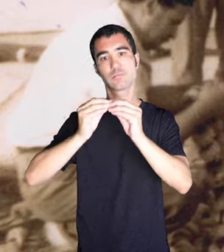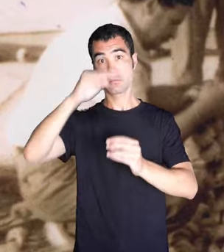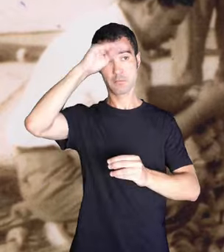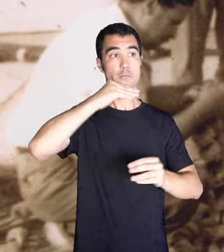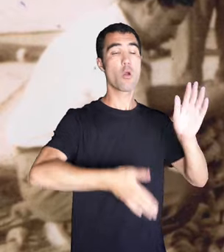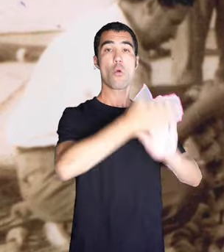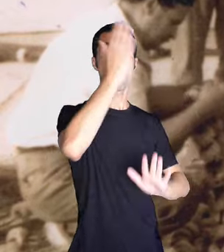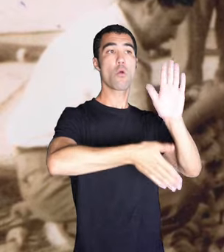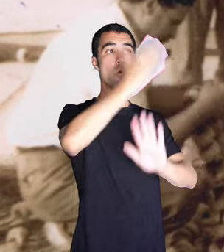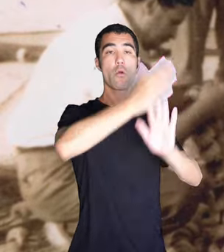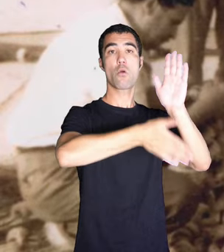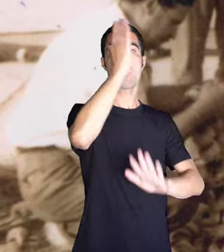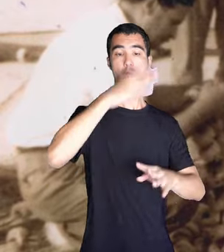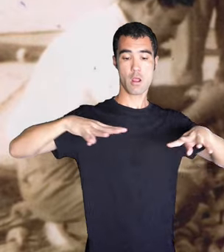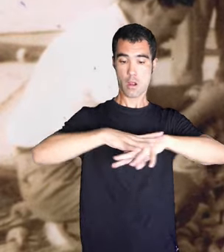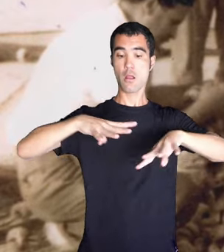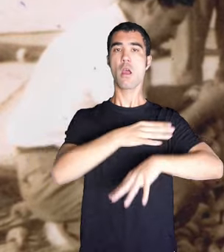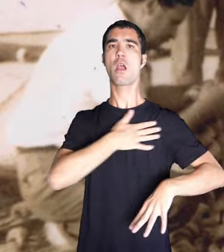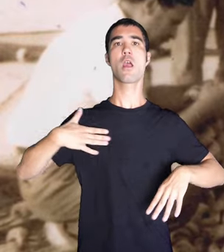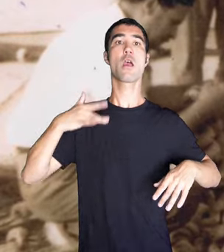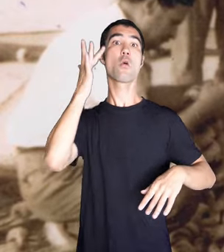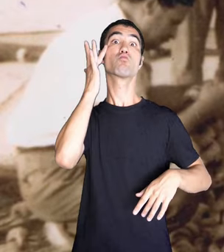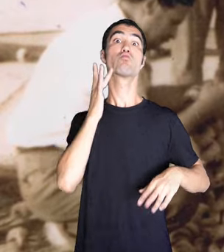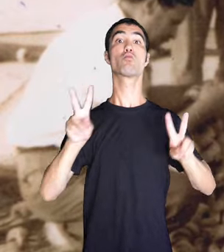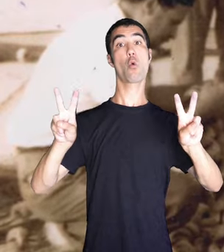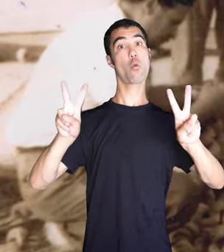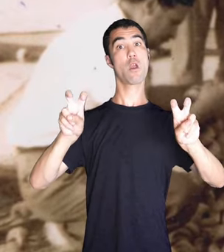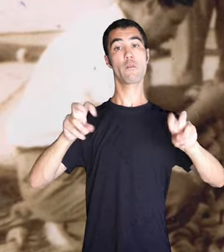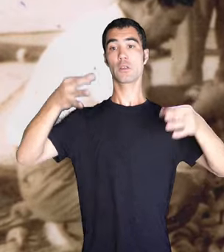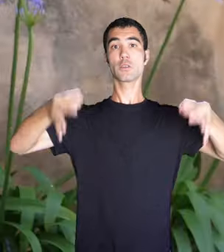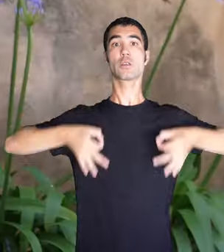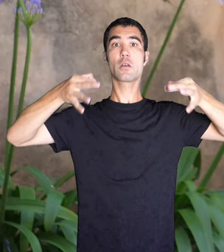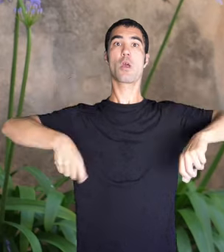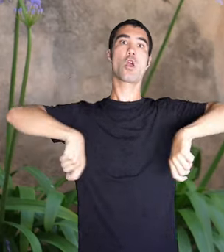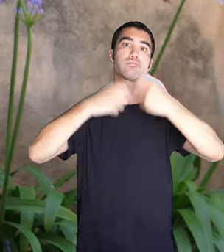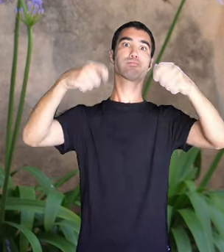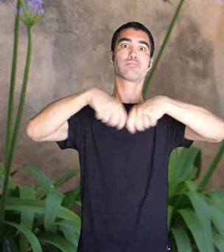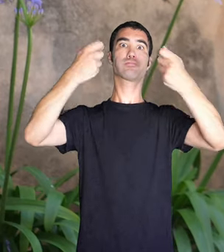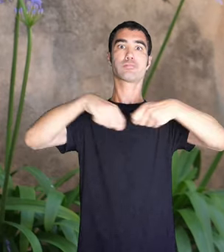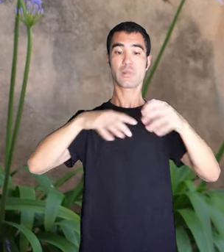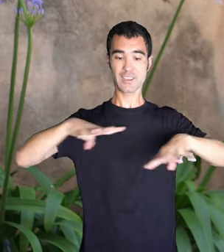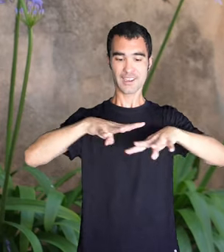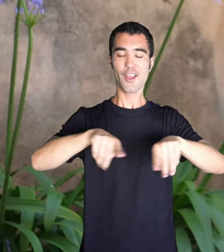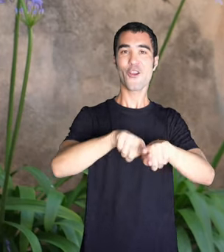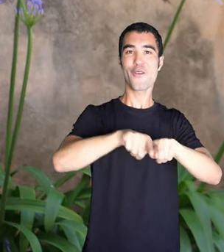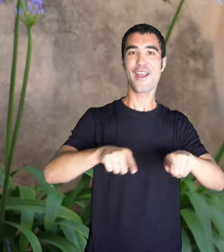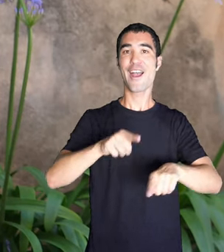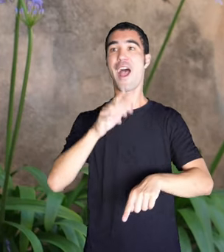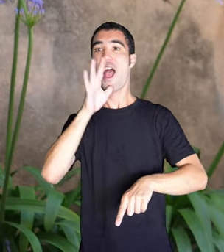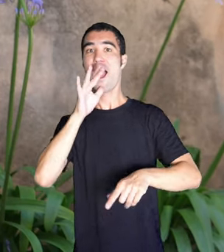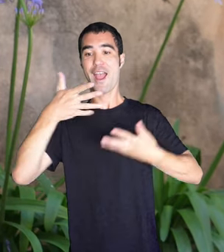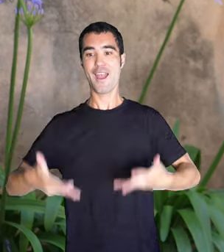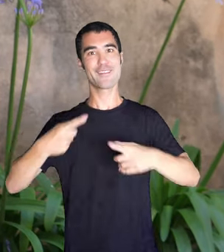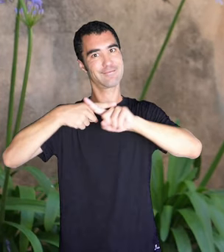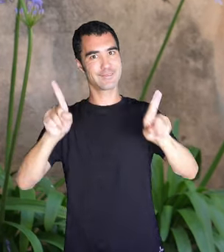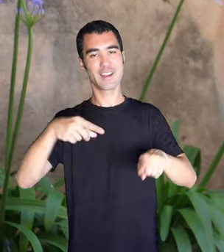sortia se'n volia duar xerxes noves, sempre s'espanyaven, perquè les xerxes no eren com ara, que ara són de nilon